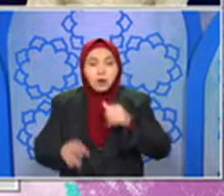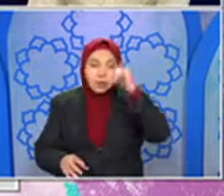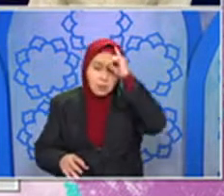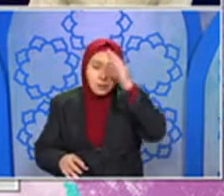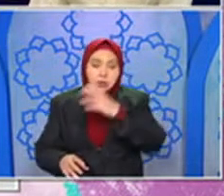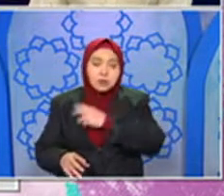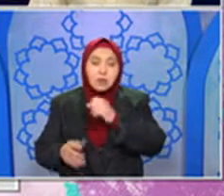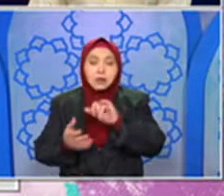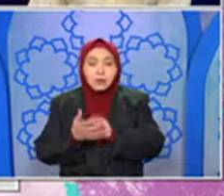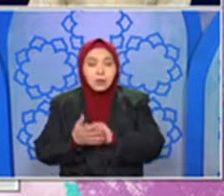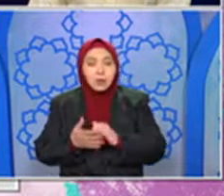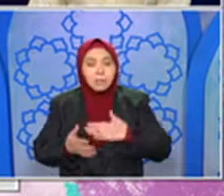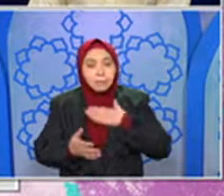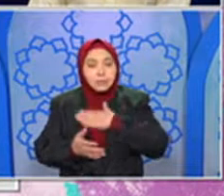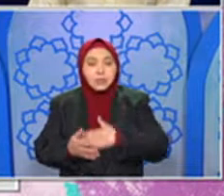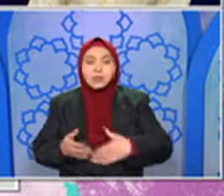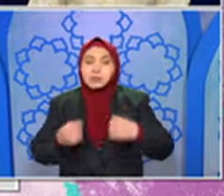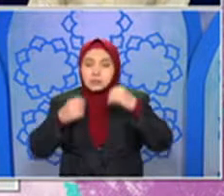أولي